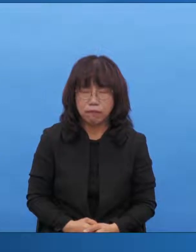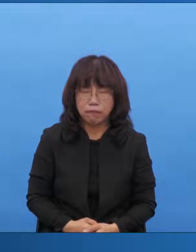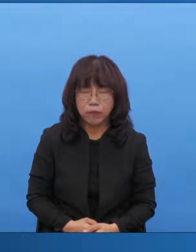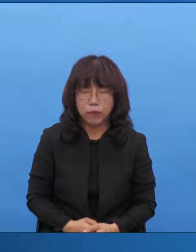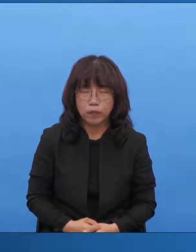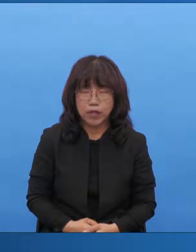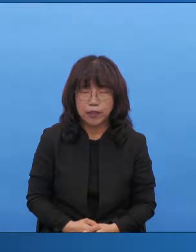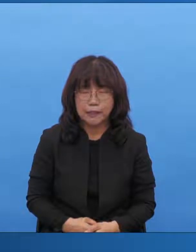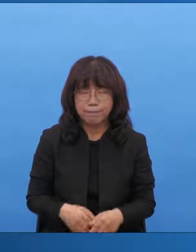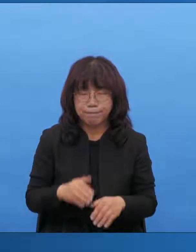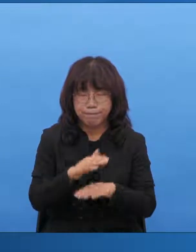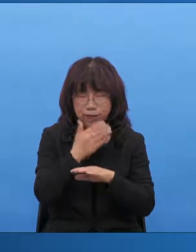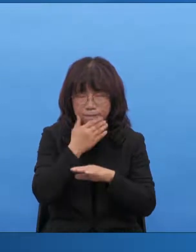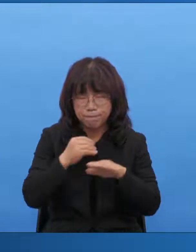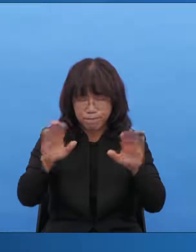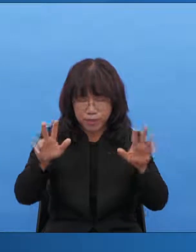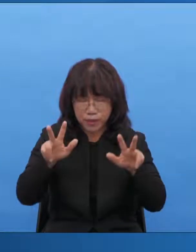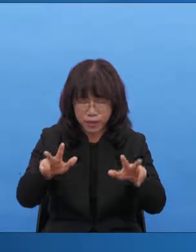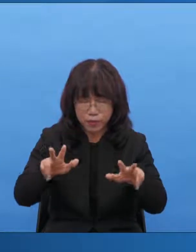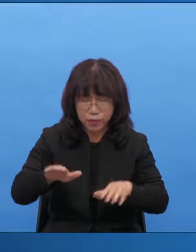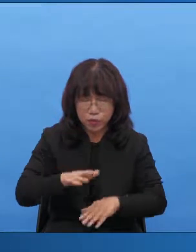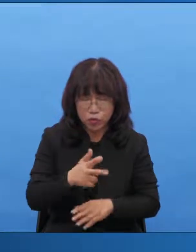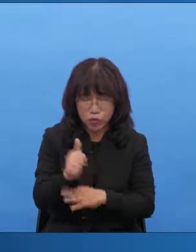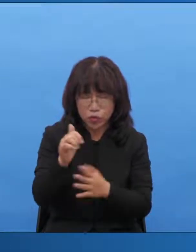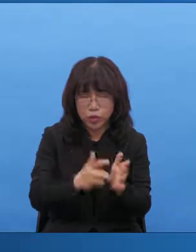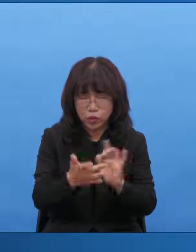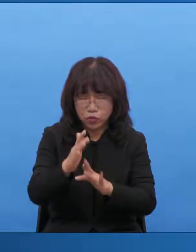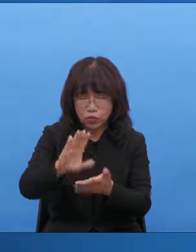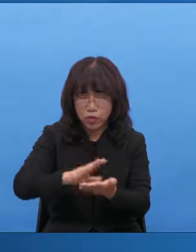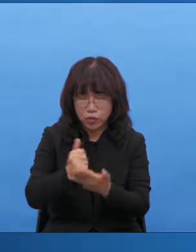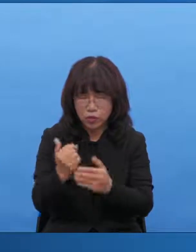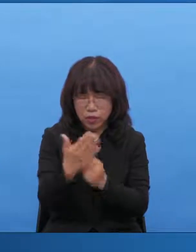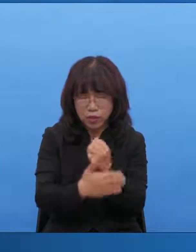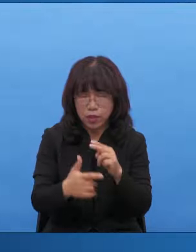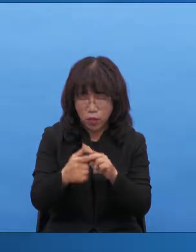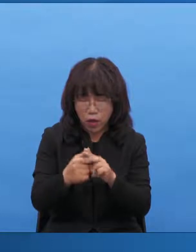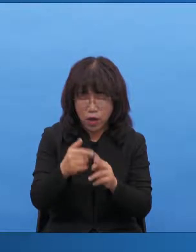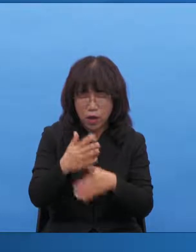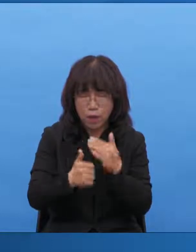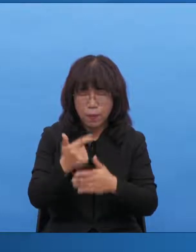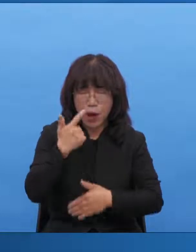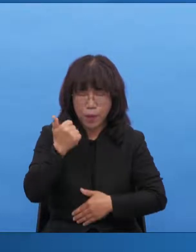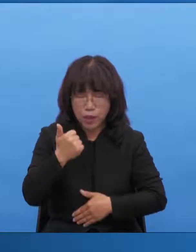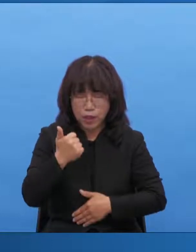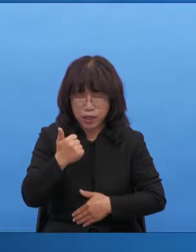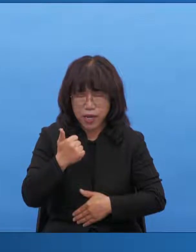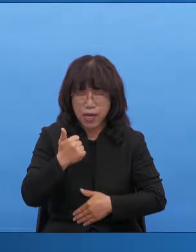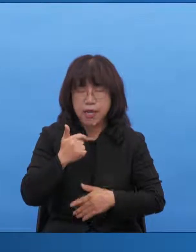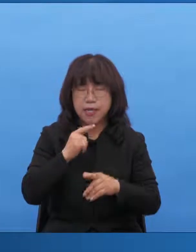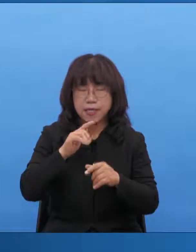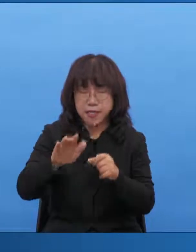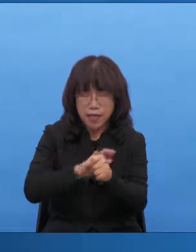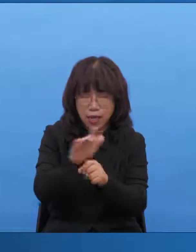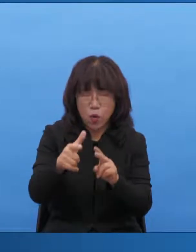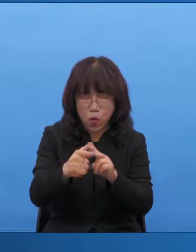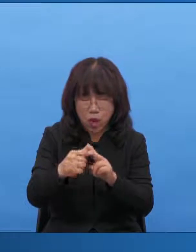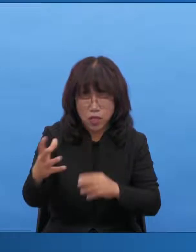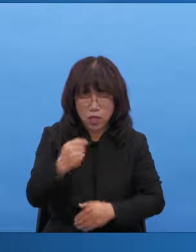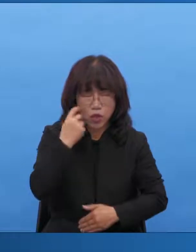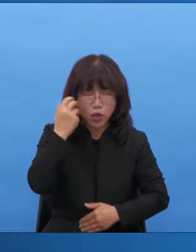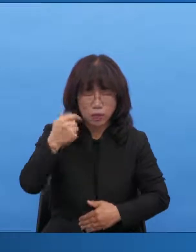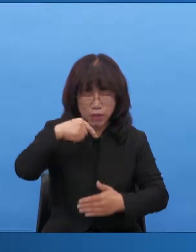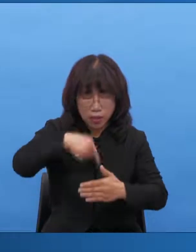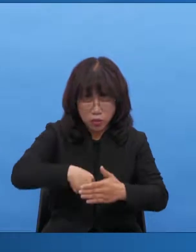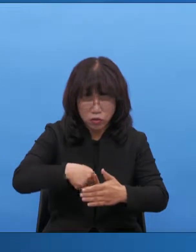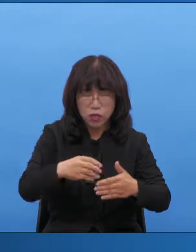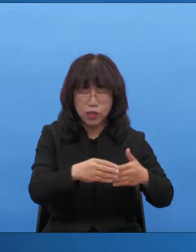gave. 지금 우리 주 예수 그리스도의 은혜와 And now may the grace of our Lord Jesus Christ. 하나님 아버지의 말로 다할 수 없는 사랑하심과 And the inexpressible love of God our Father. 성령님의 내주인도